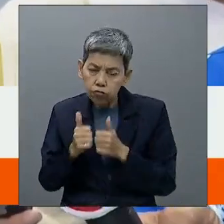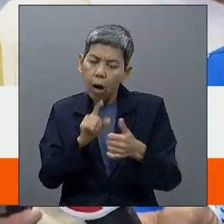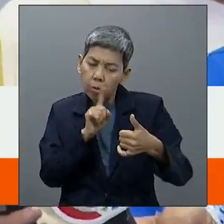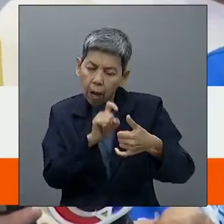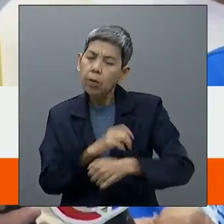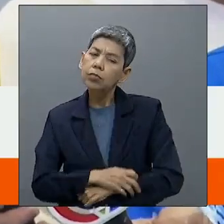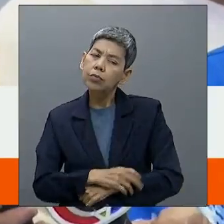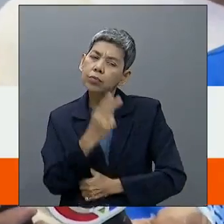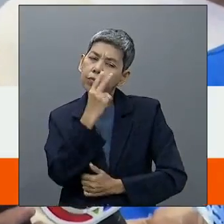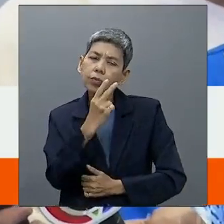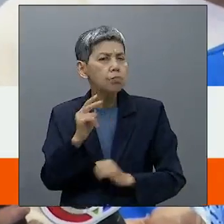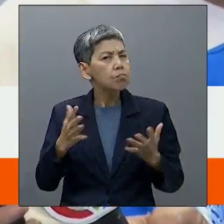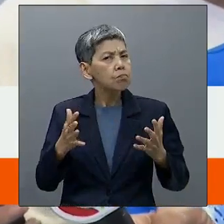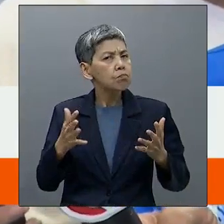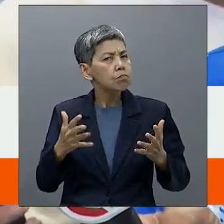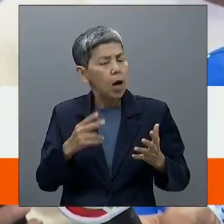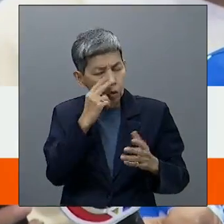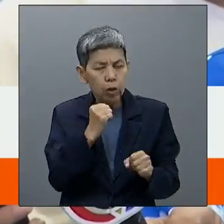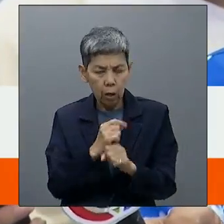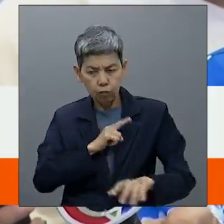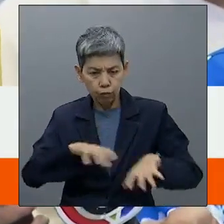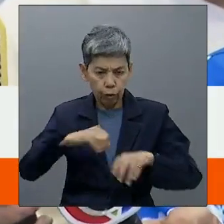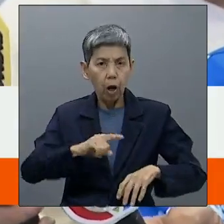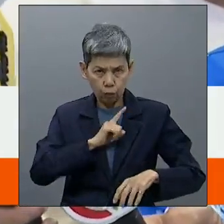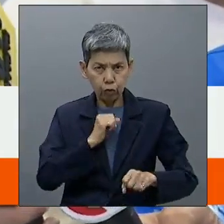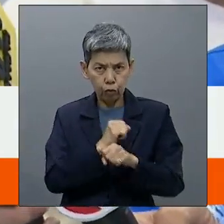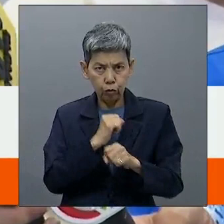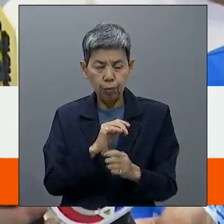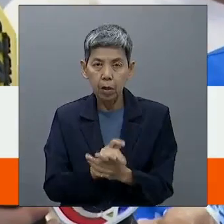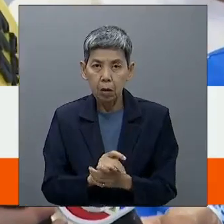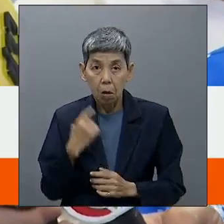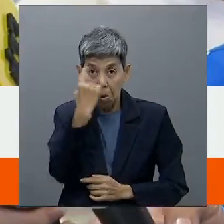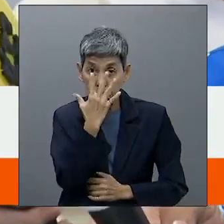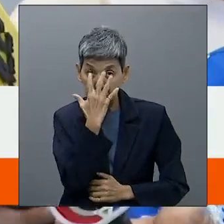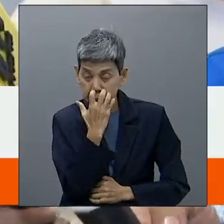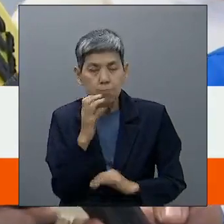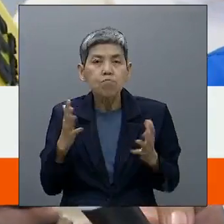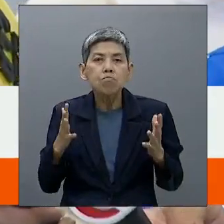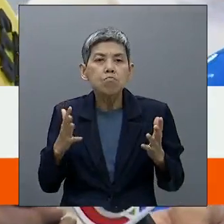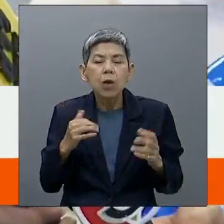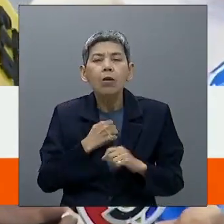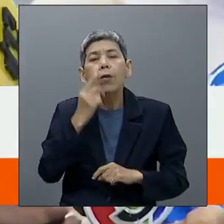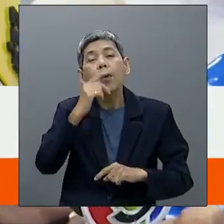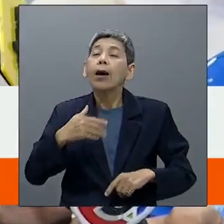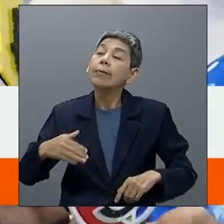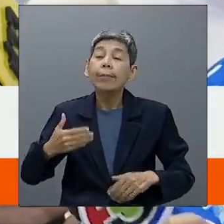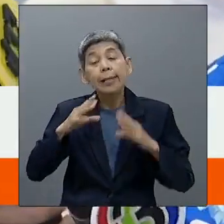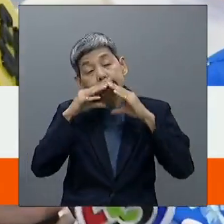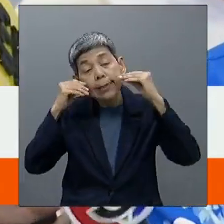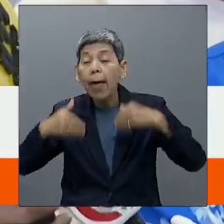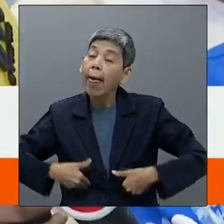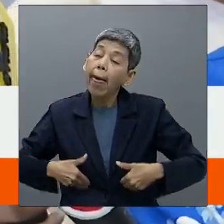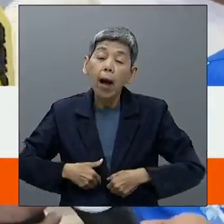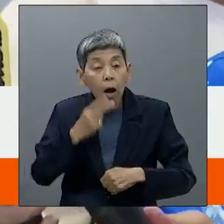นะเพราะฉะนั้นก็ไม่มีอะไรผมเอ่อเข้าไปกำกับทุกครั้งเค้าเห็นหน้าพี่เขาเครียดหรือเปล่าคะคือ